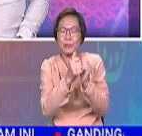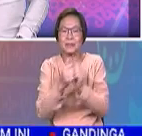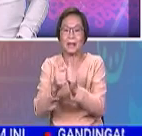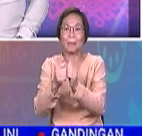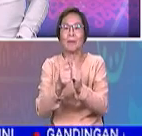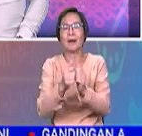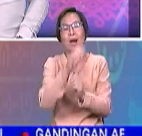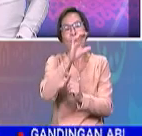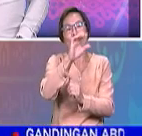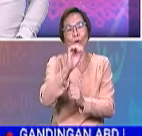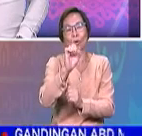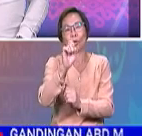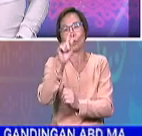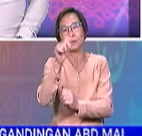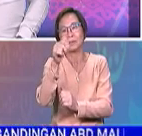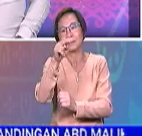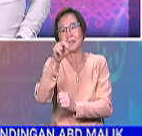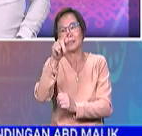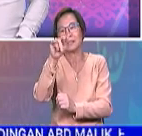pahlawan sedekat